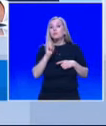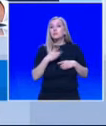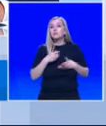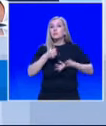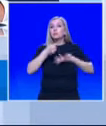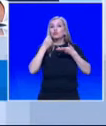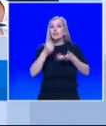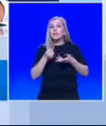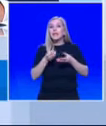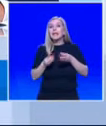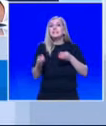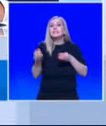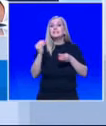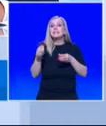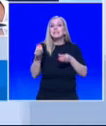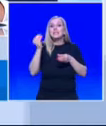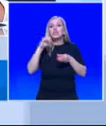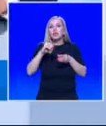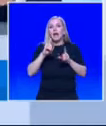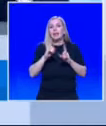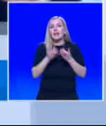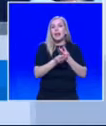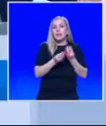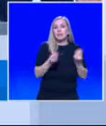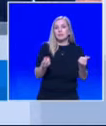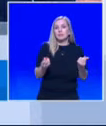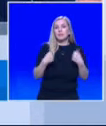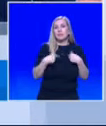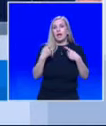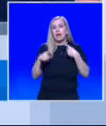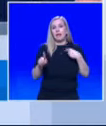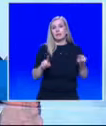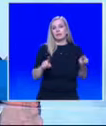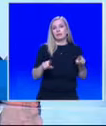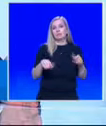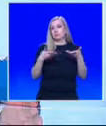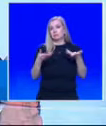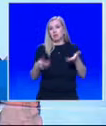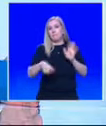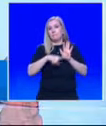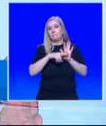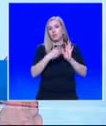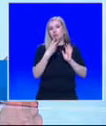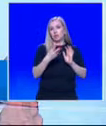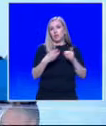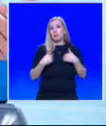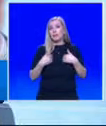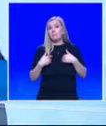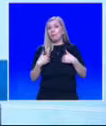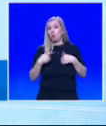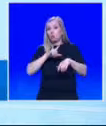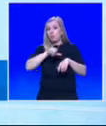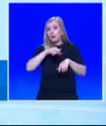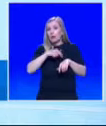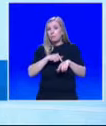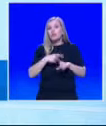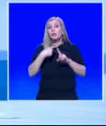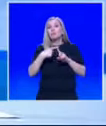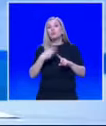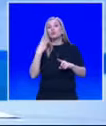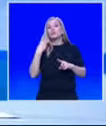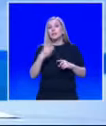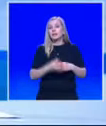бюджетни излишъци, а не дефицити. Значи разликата сега е на минус 3, по мое време беше на плюс 3. И имаше буфер и